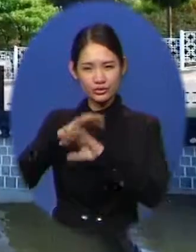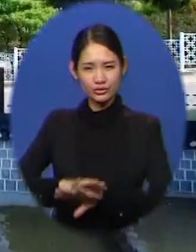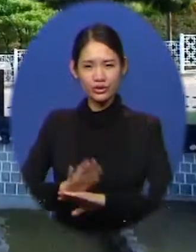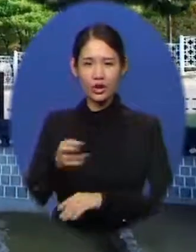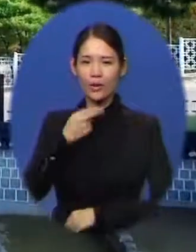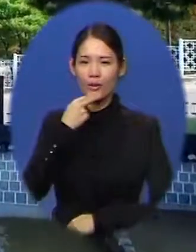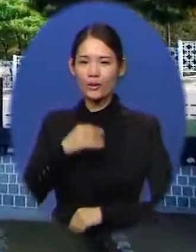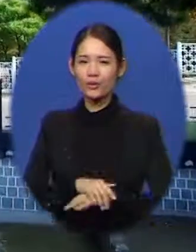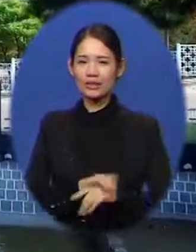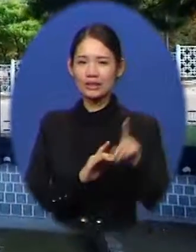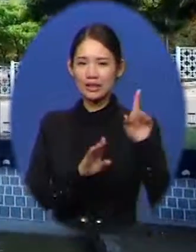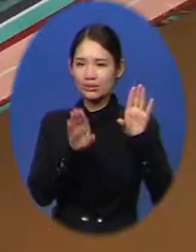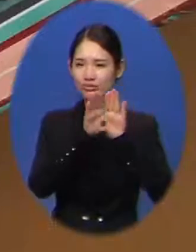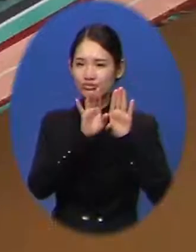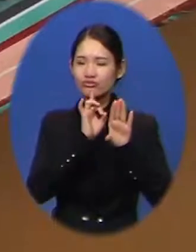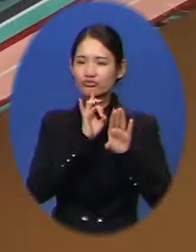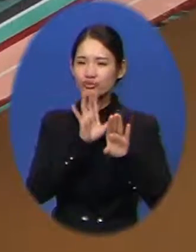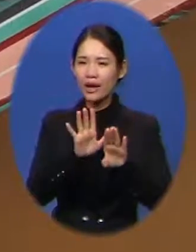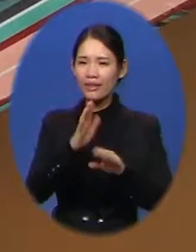문만 남아있습니다.